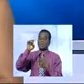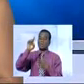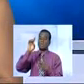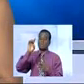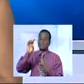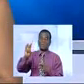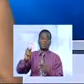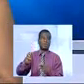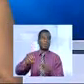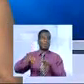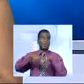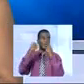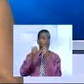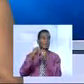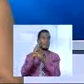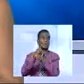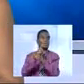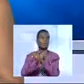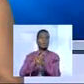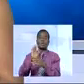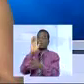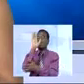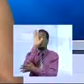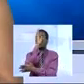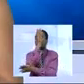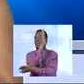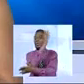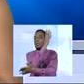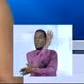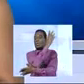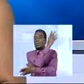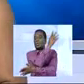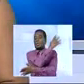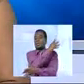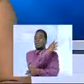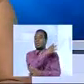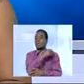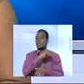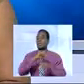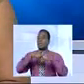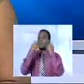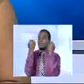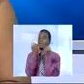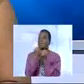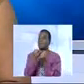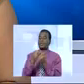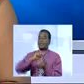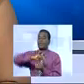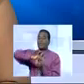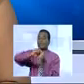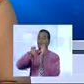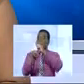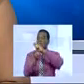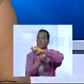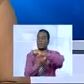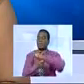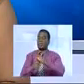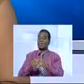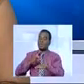La Société de développement des forêts, la SODEFOR et la Société de transformation